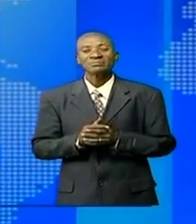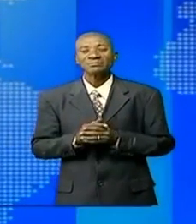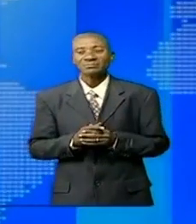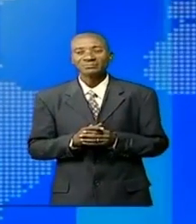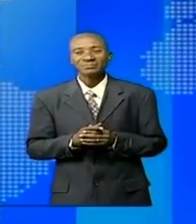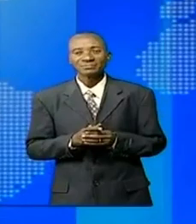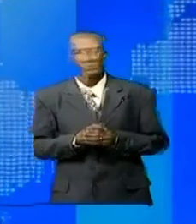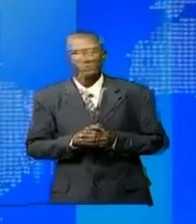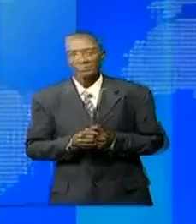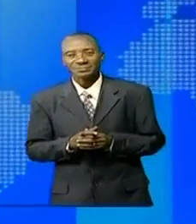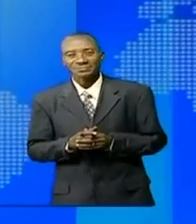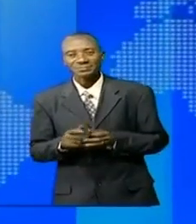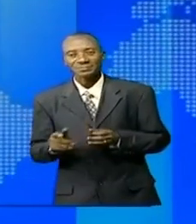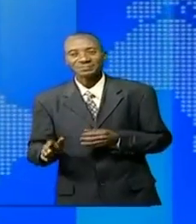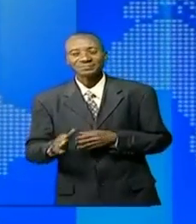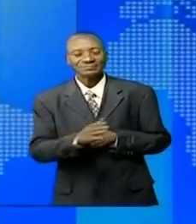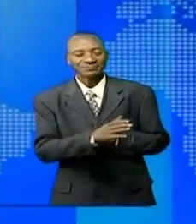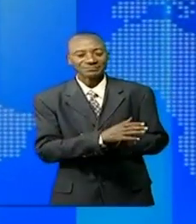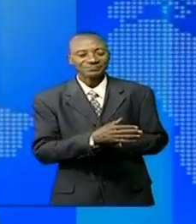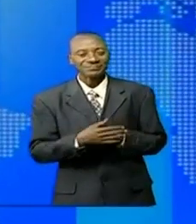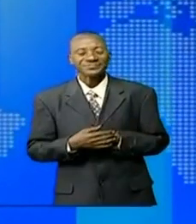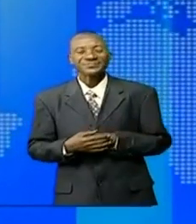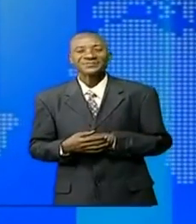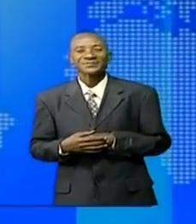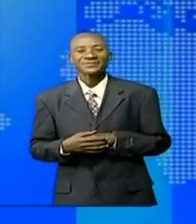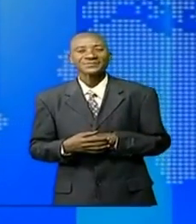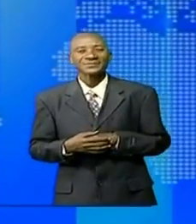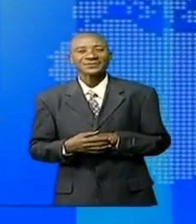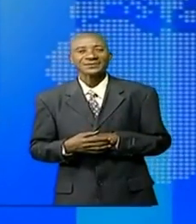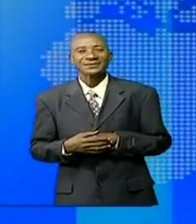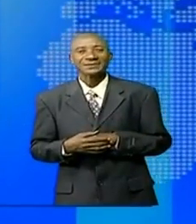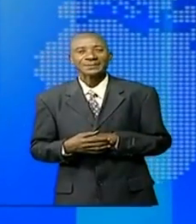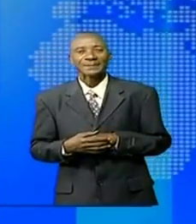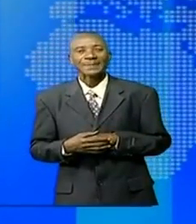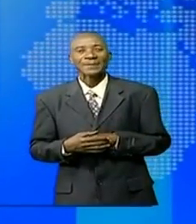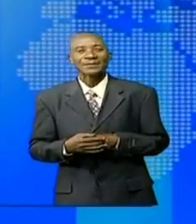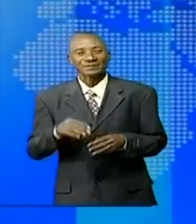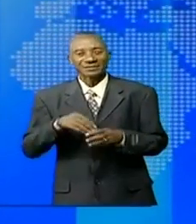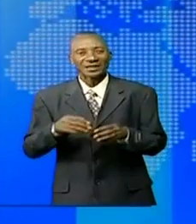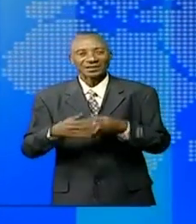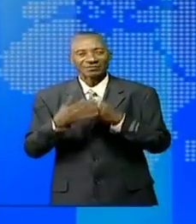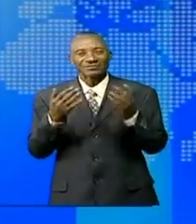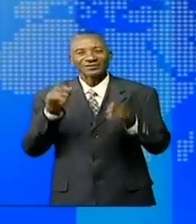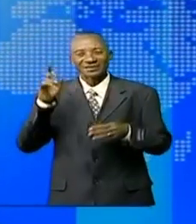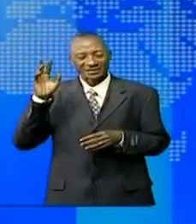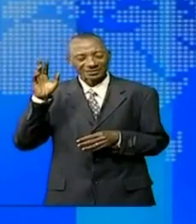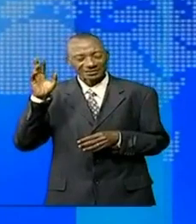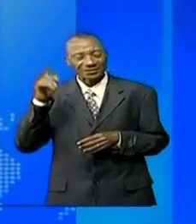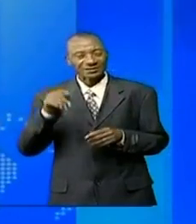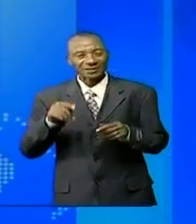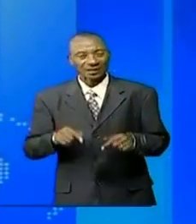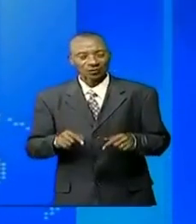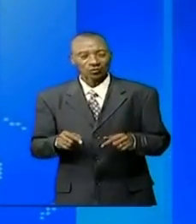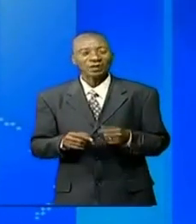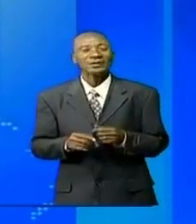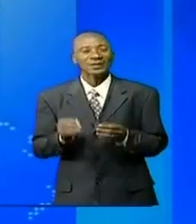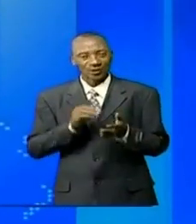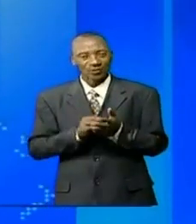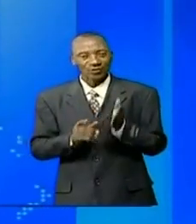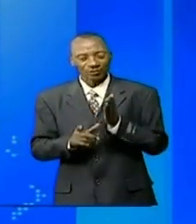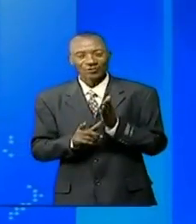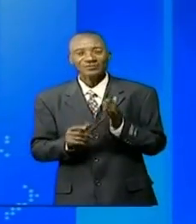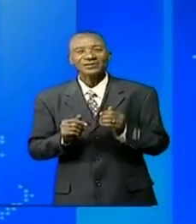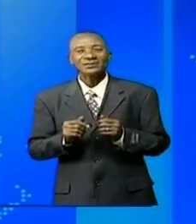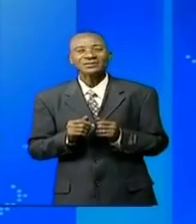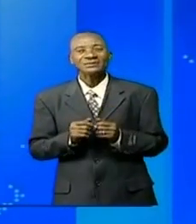Les embouteillages, toujours les embouteillages. Finalement, les routes de Kinshasa ne conviennent plus pour contenir la masse populaire et donc le